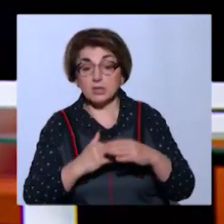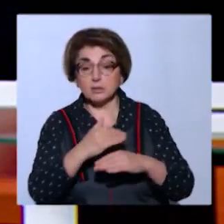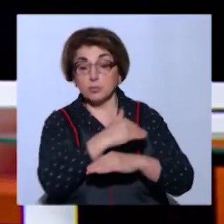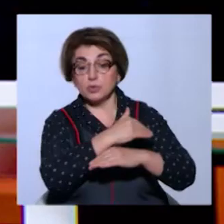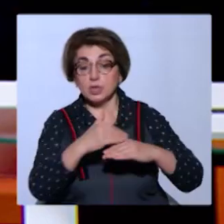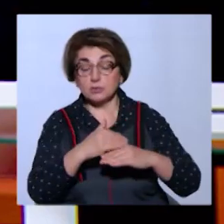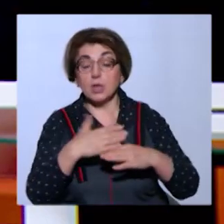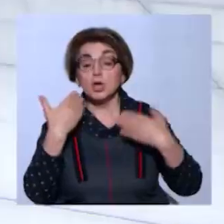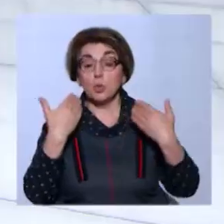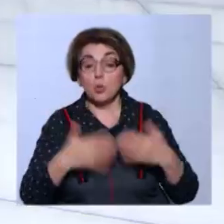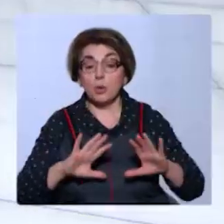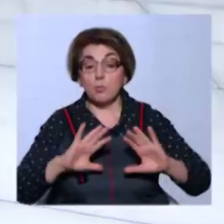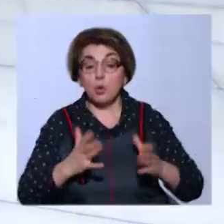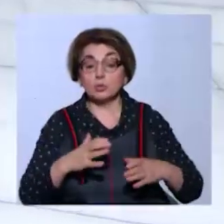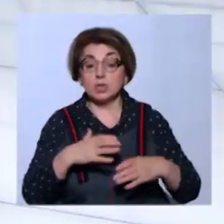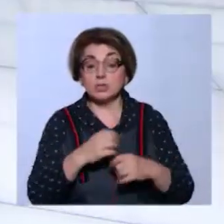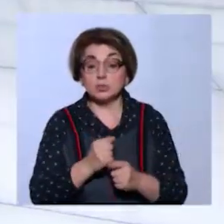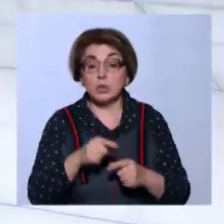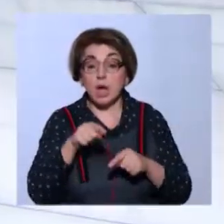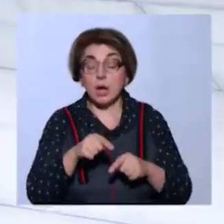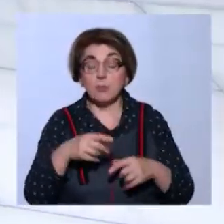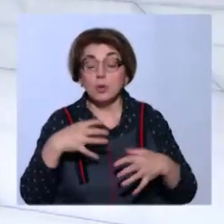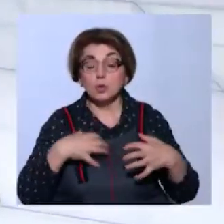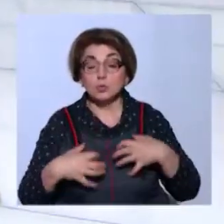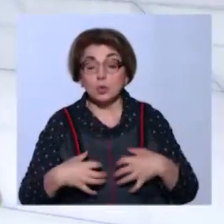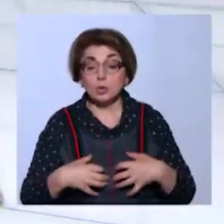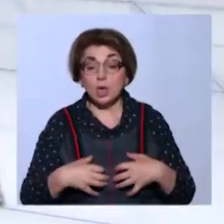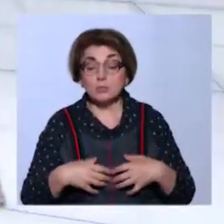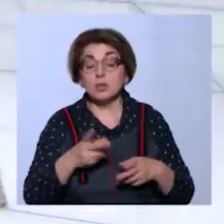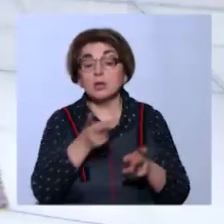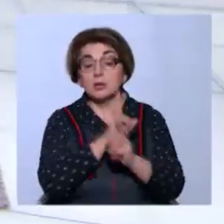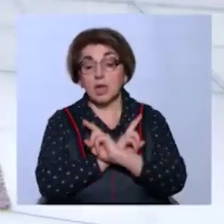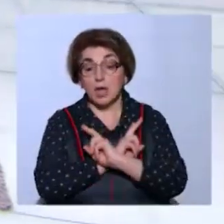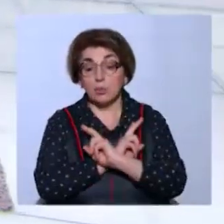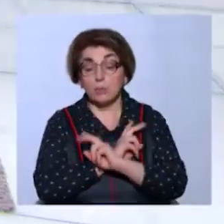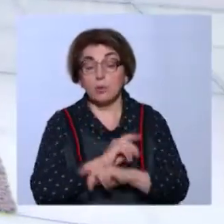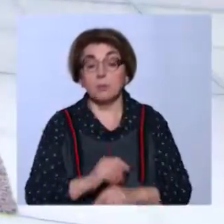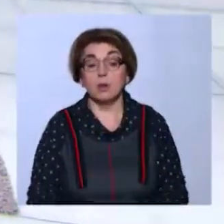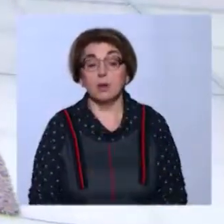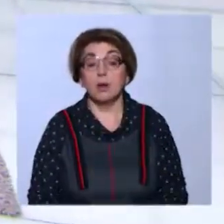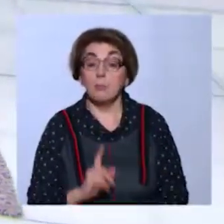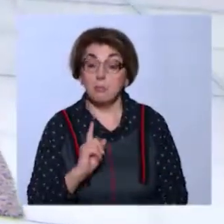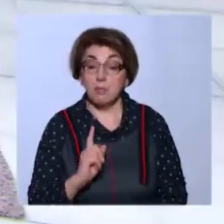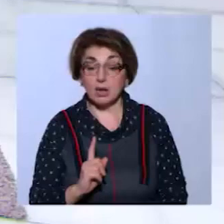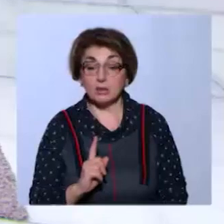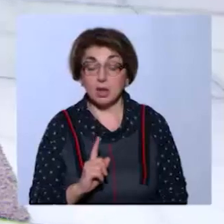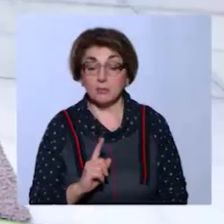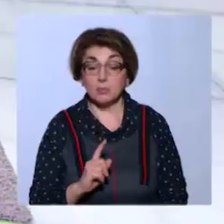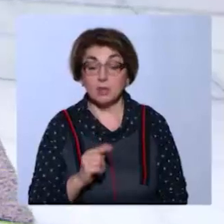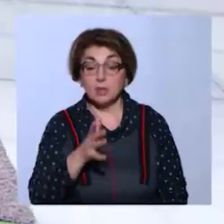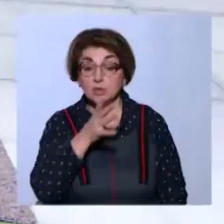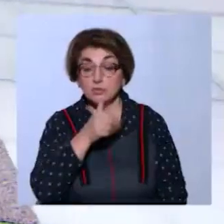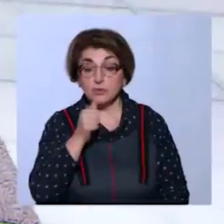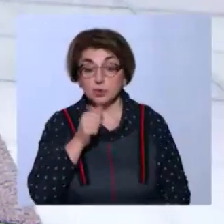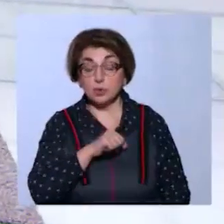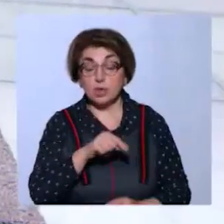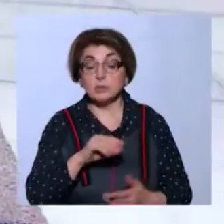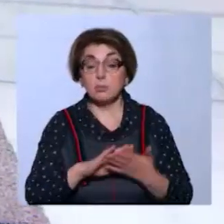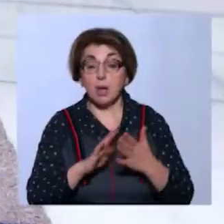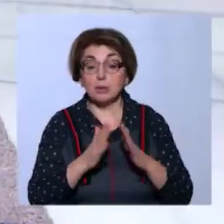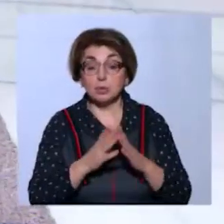გახდა შემზღუდველი, ორგანიზმი ამ შემთხვევაში დაიღუპება. მაგრამ გავლენა